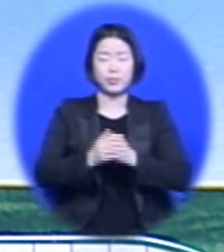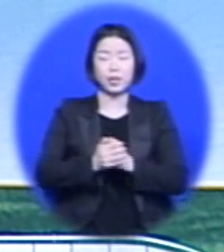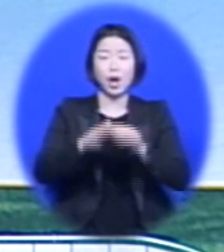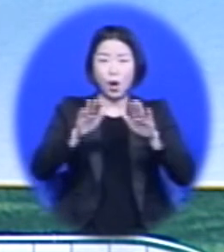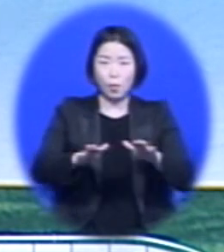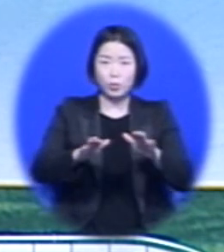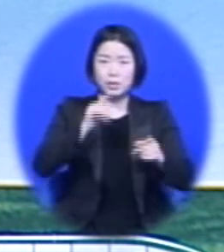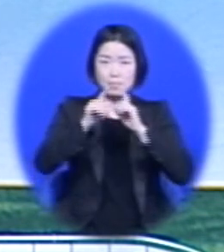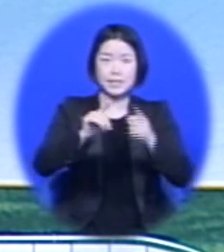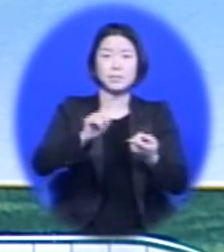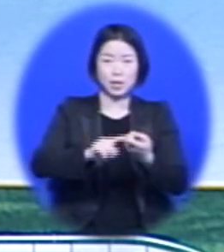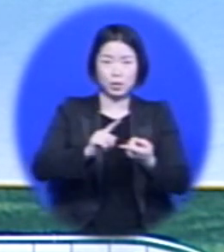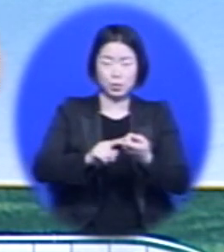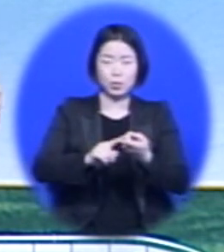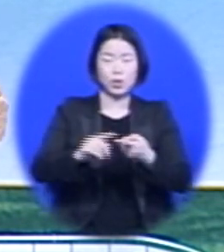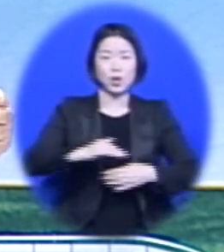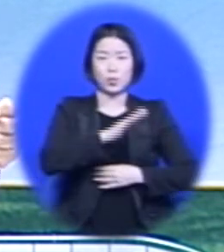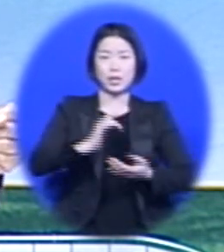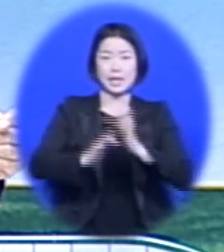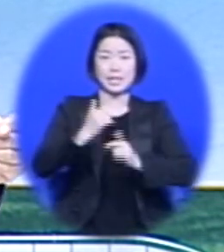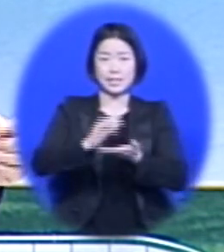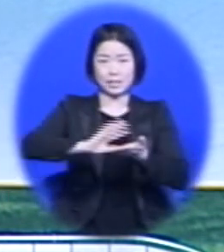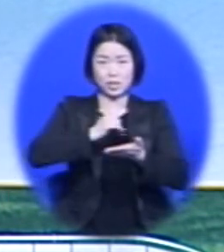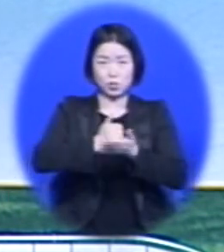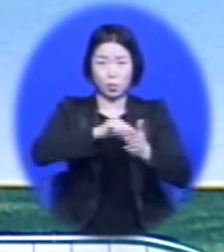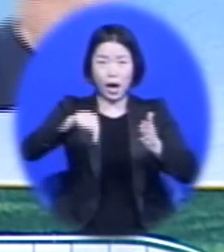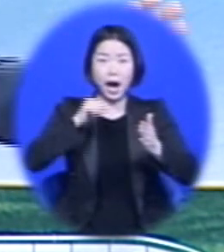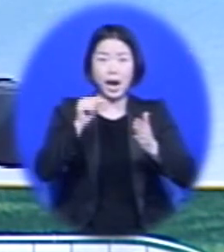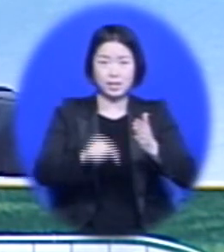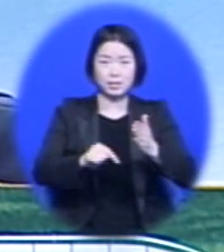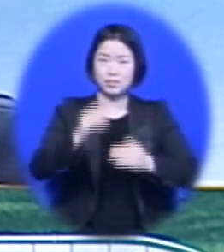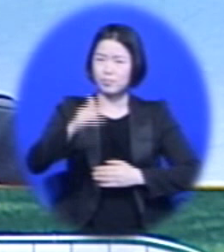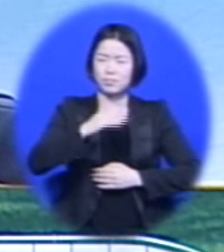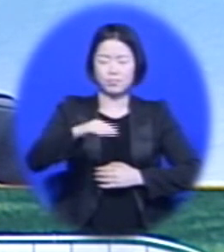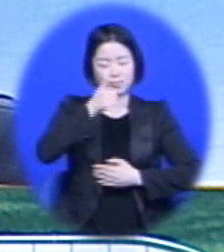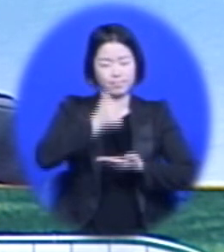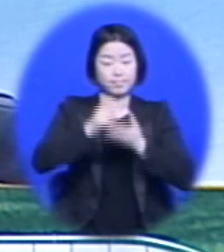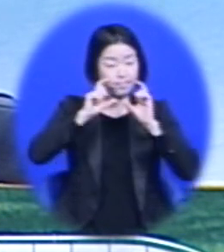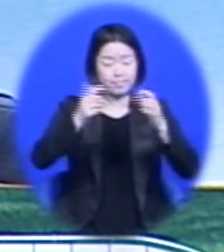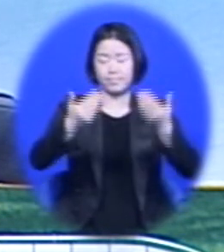오늘 말씀 그대로 우리가 예수 그리스도 안에서는 절대 정죄함을 받지 않습니다.